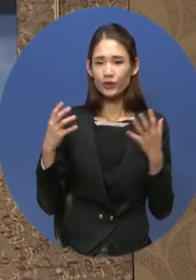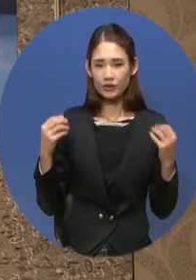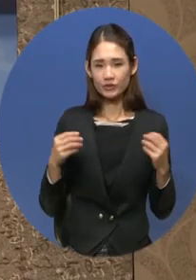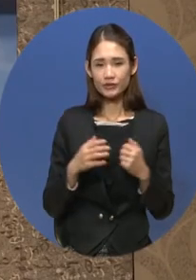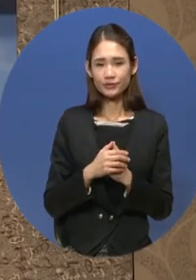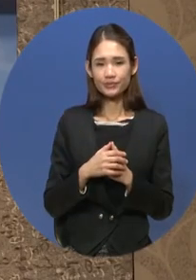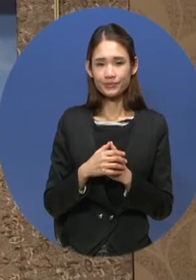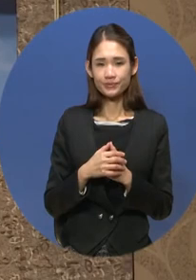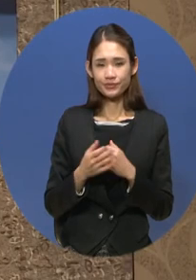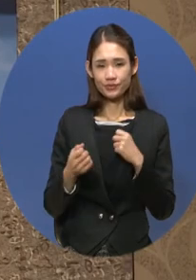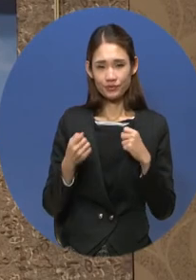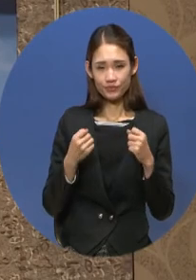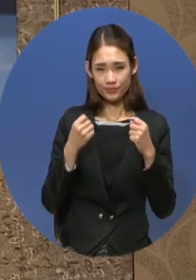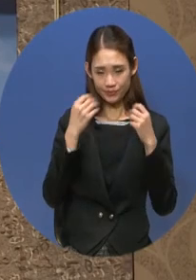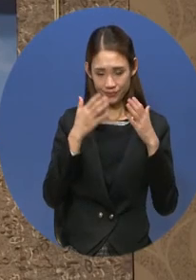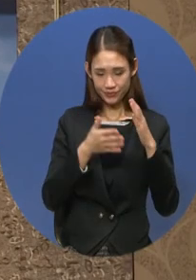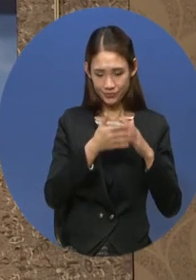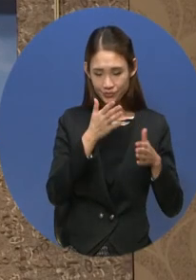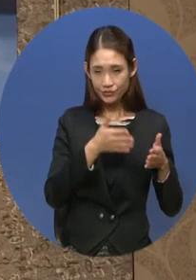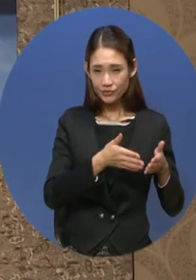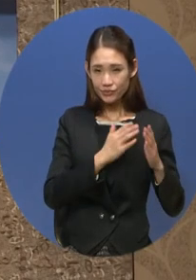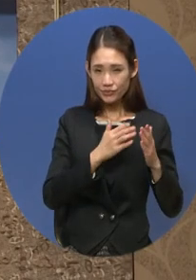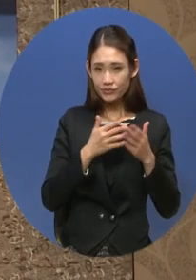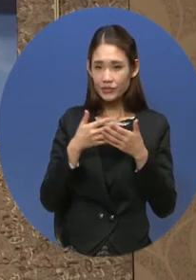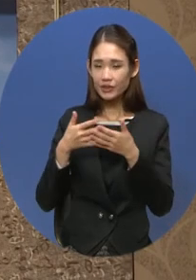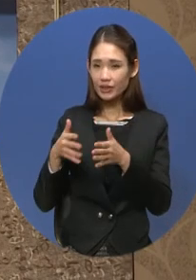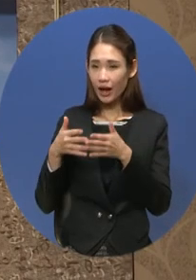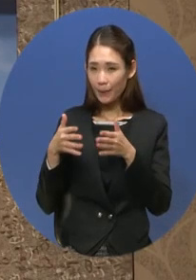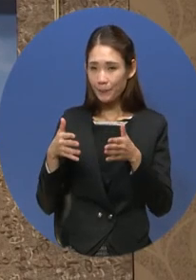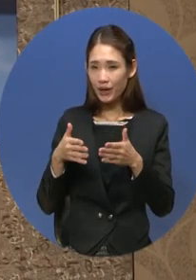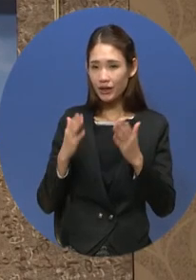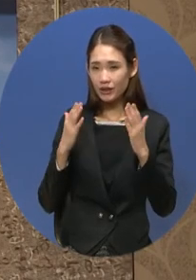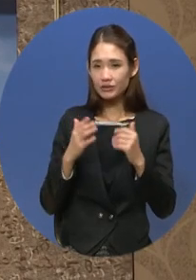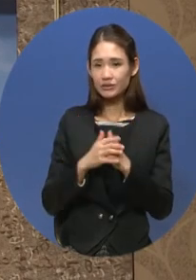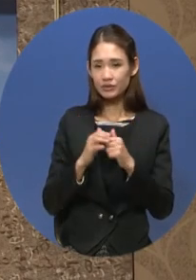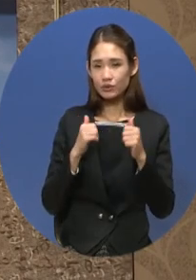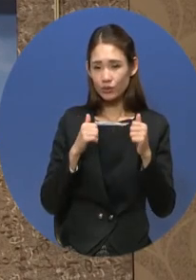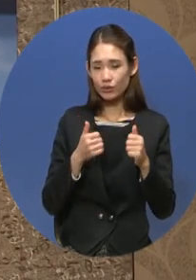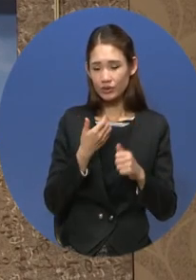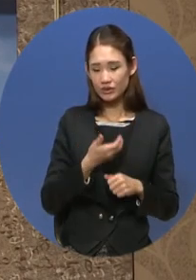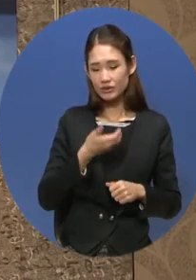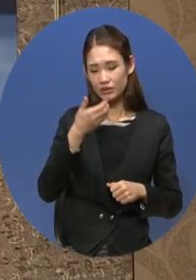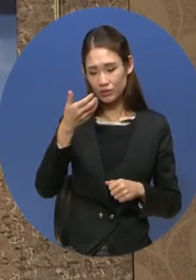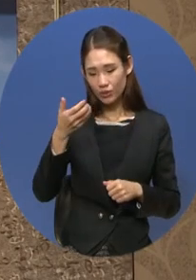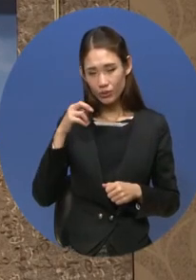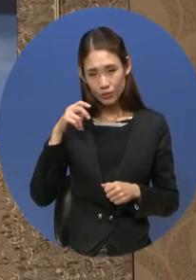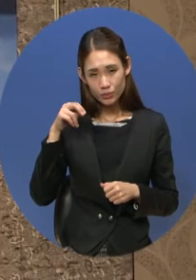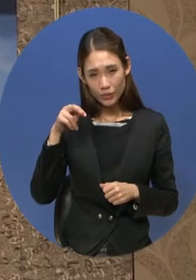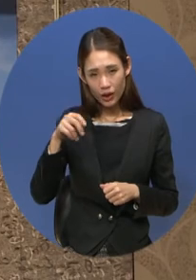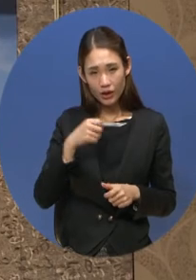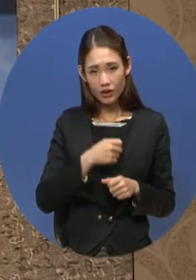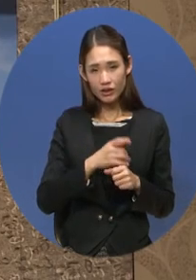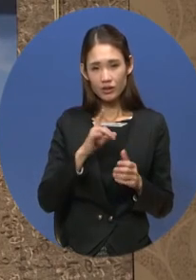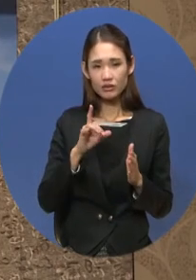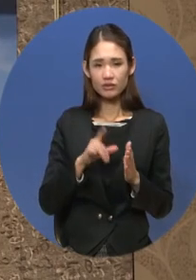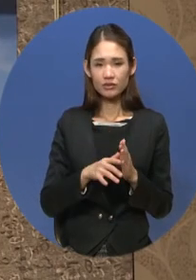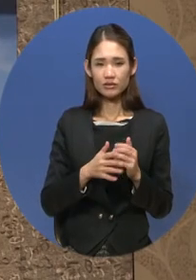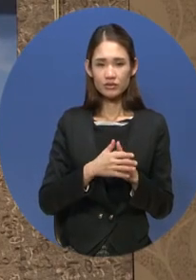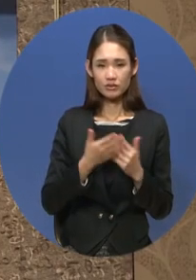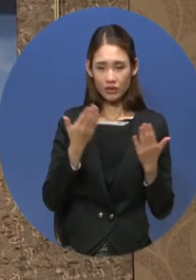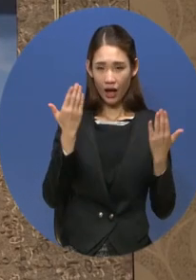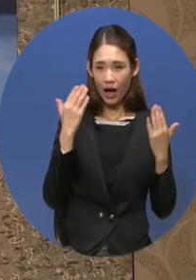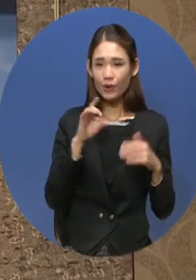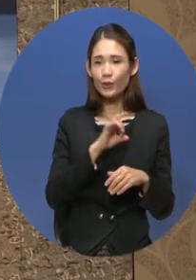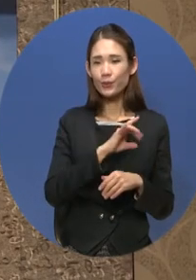포진되어 있어요. 네. 그럼에도 불구하고 이제 새로 짓는 아파트를 쫓아서 이제 저쪽으로 이동을 하는데 그래서 저는 이제